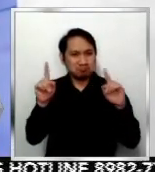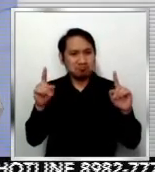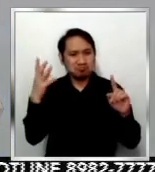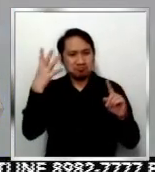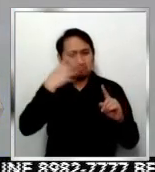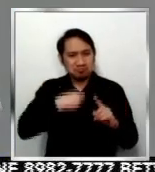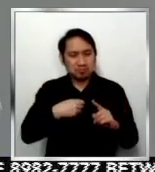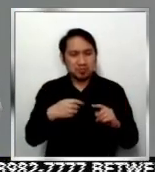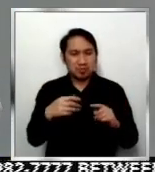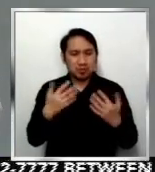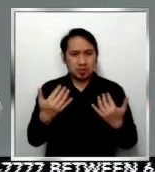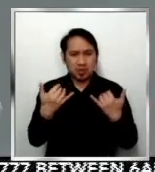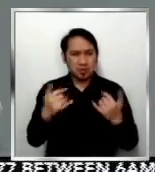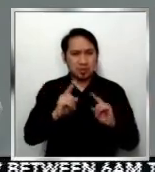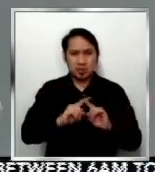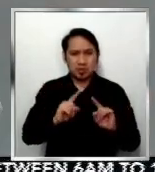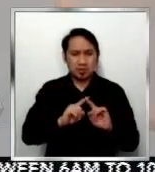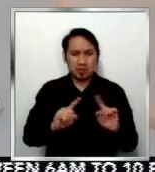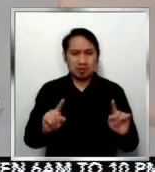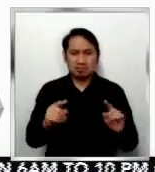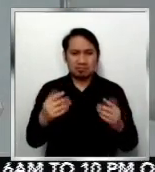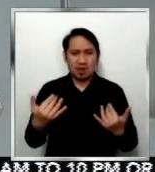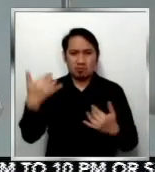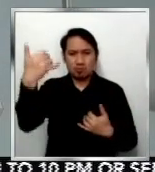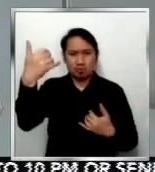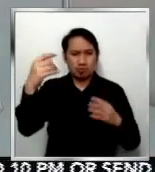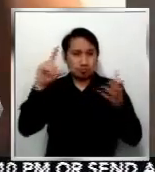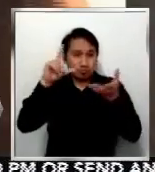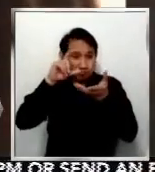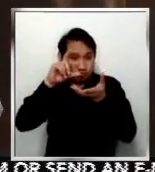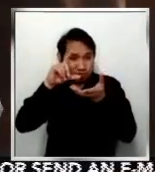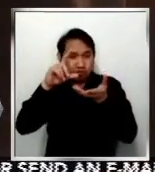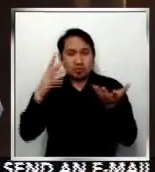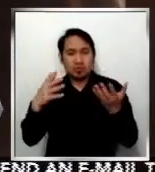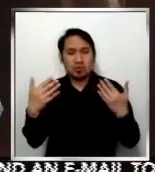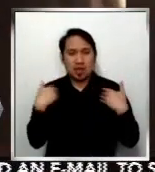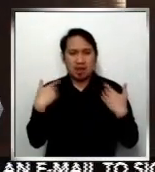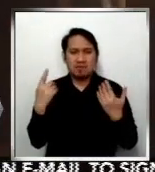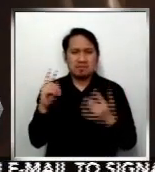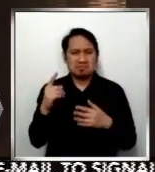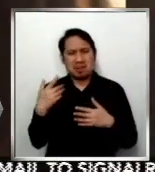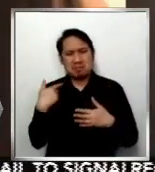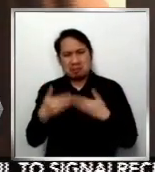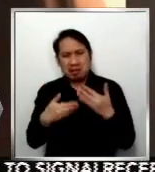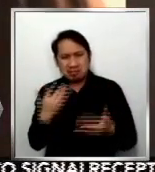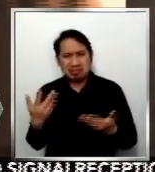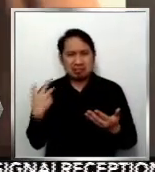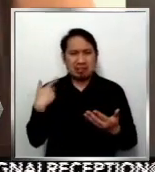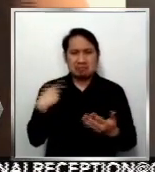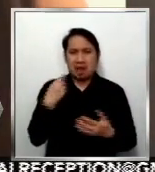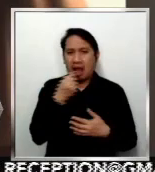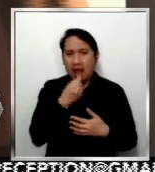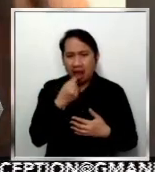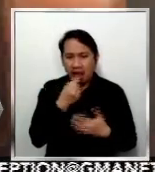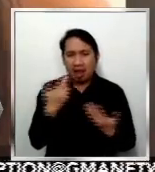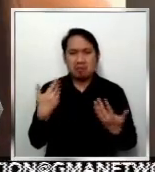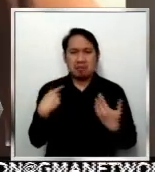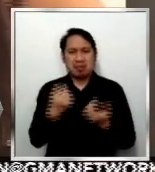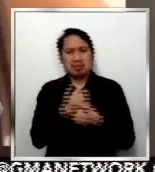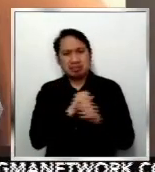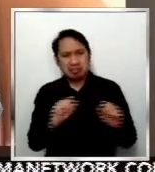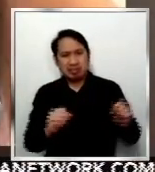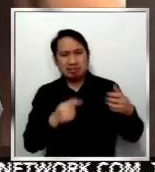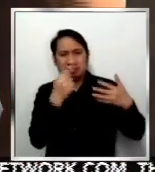kasi mag-shoot ngayon sa new normal. Talagang may swab muna, and then may safety protocols, and then the client sa Zoom lang.